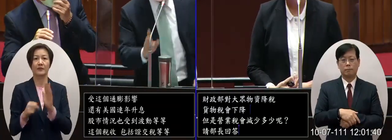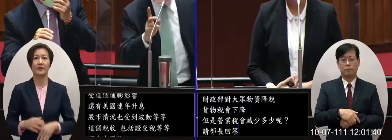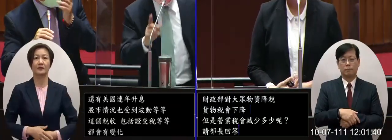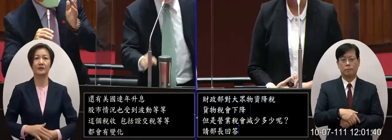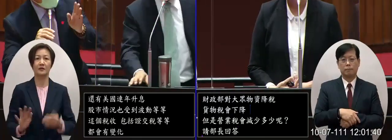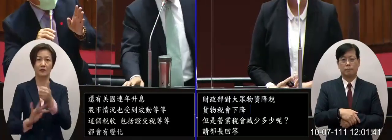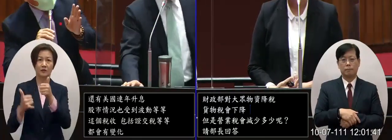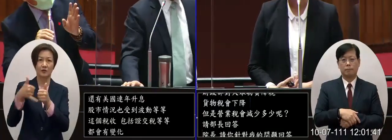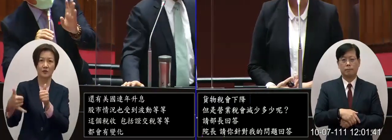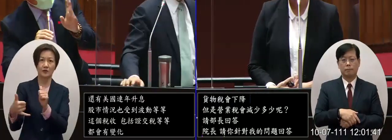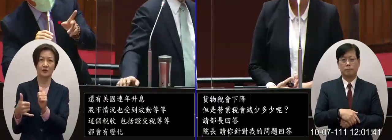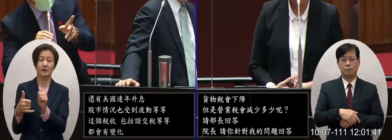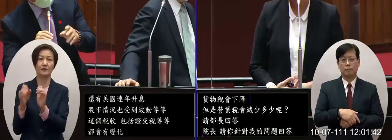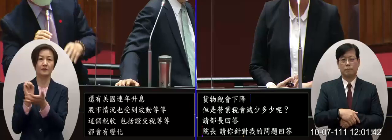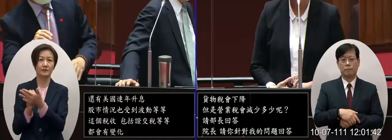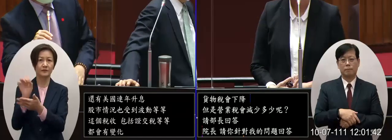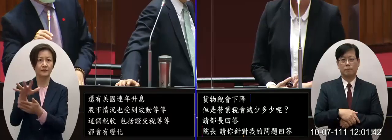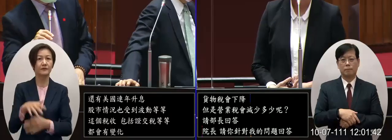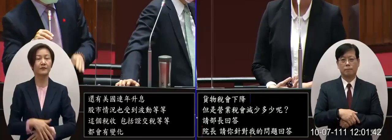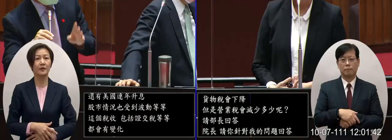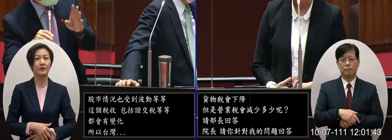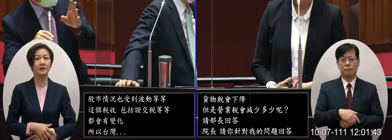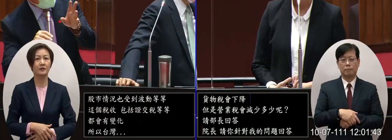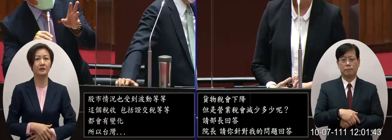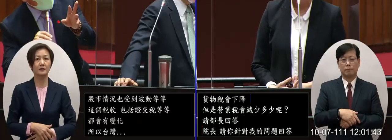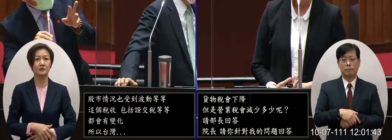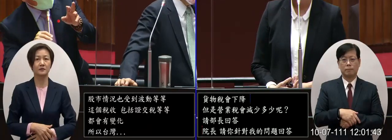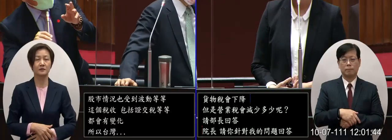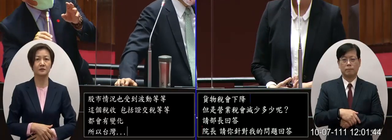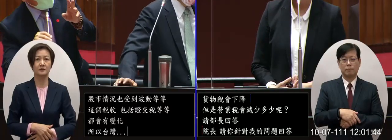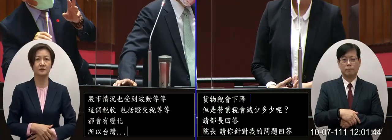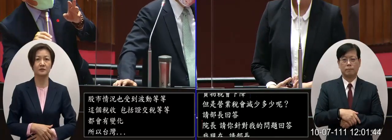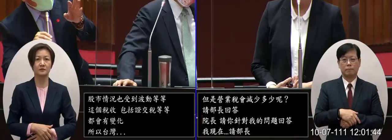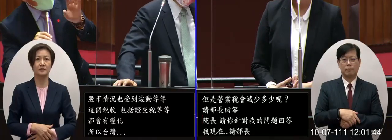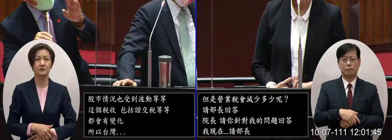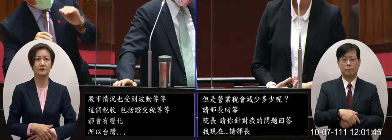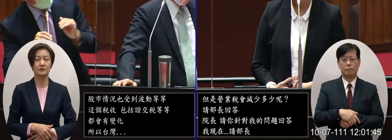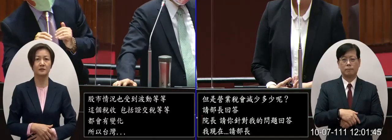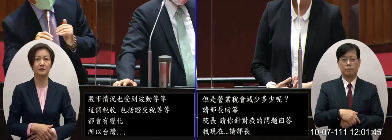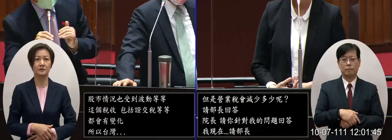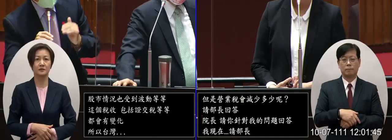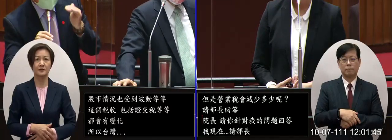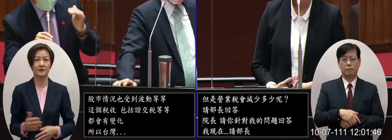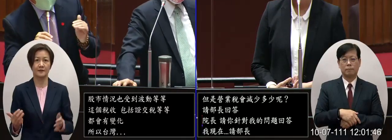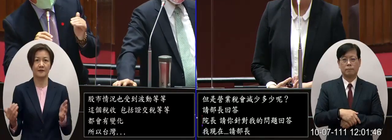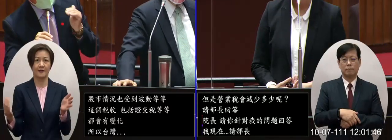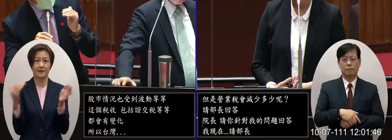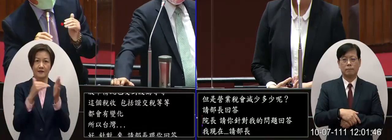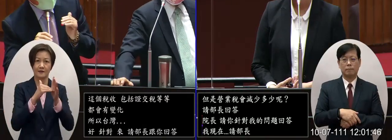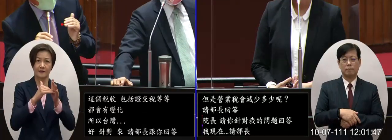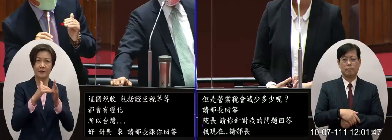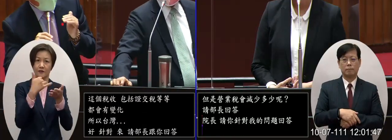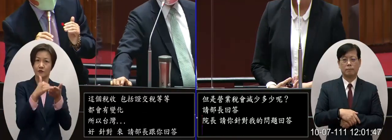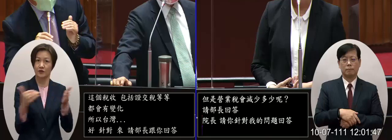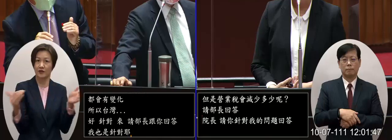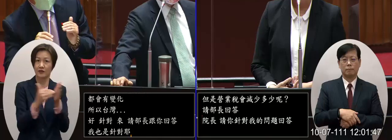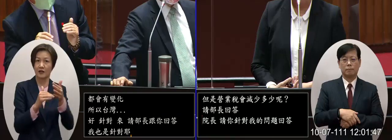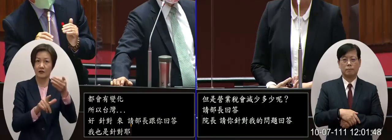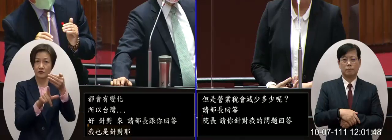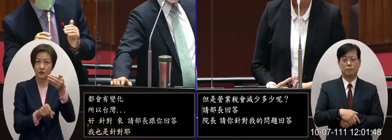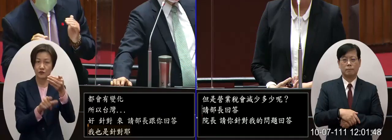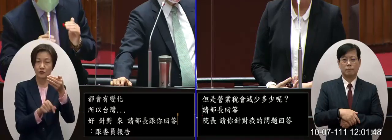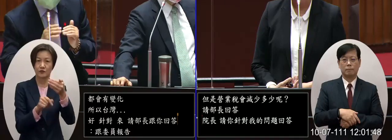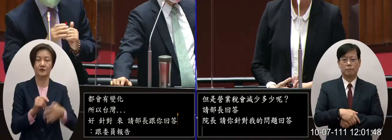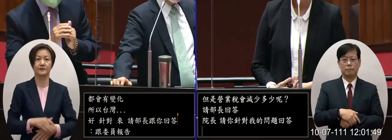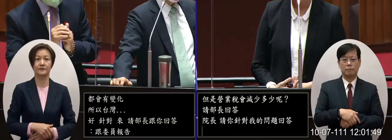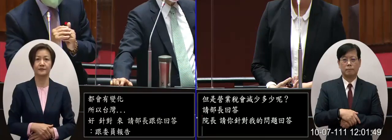告了， 我也是针对呢。 基本上，这个所谓的，我们到目前为止九月。到九月为